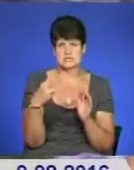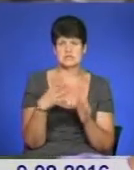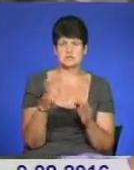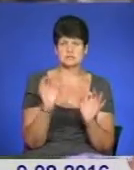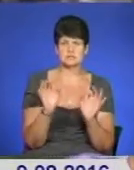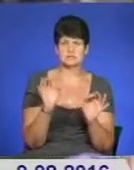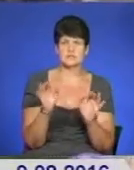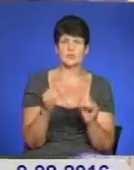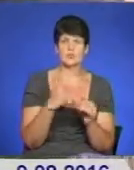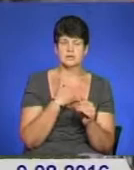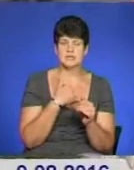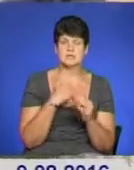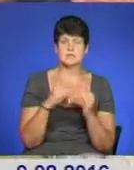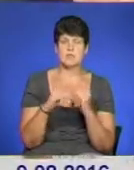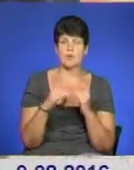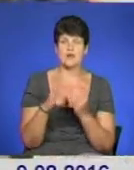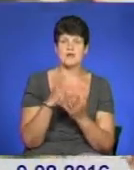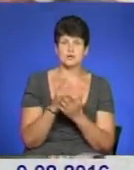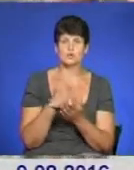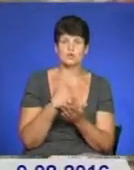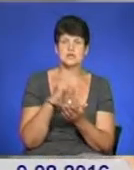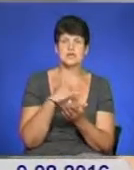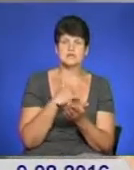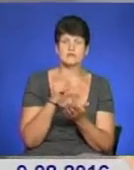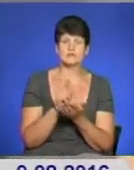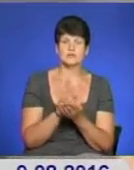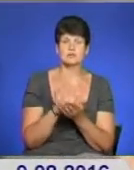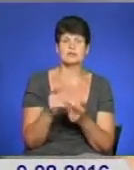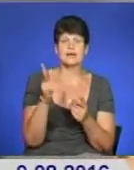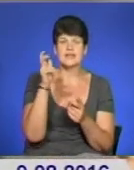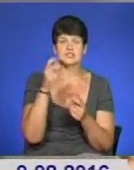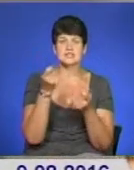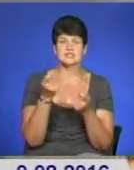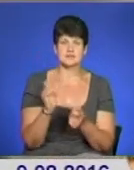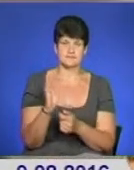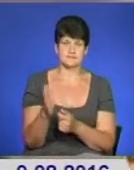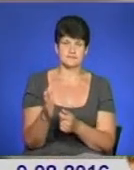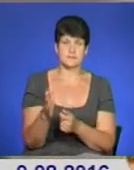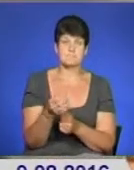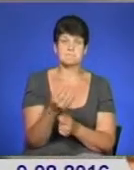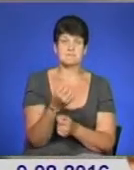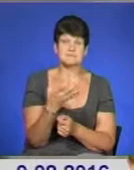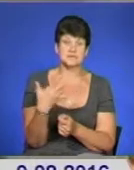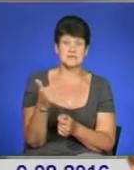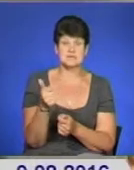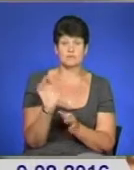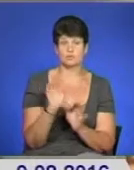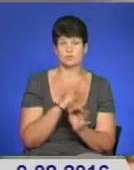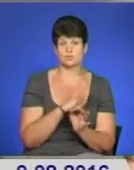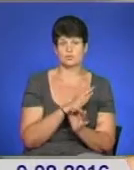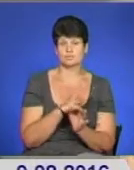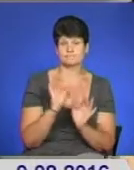дорого був нас поля є і нас має бути грецька саме 15 грн А